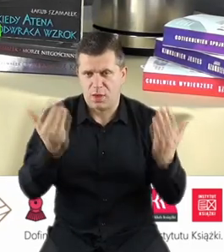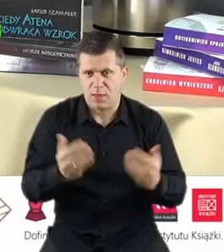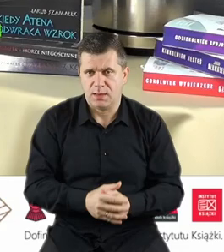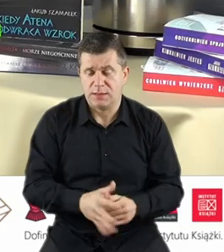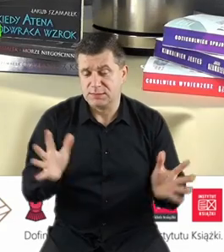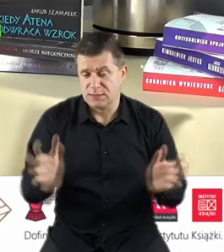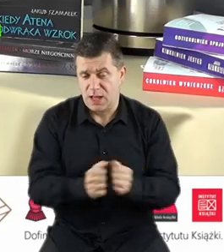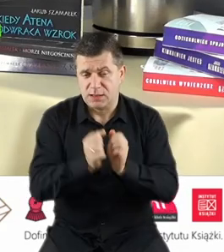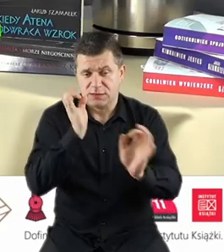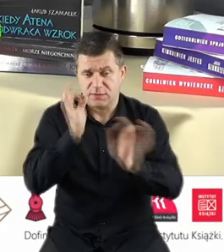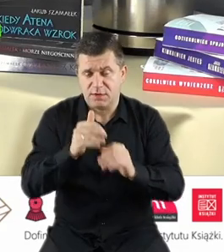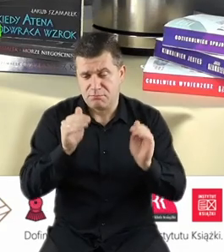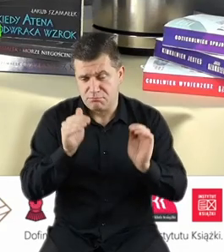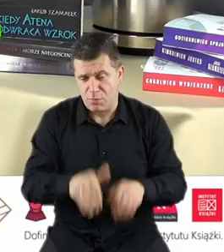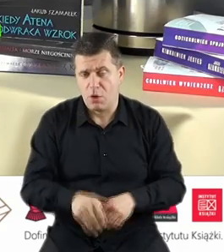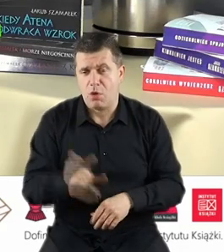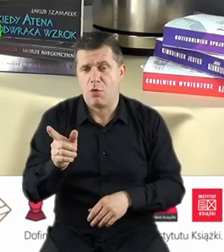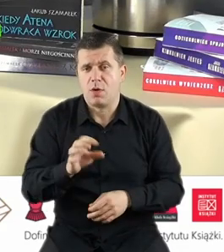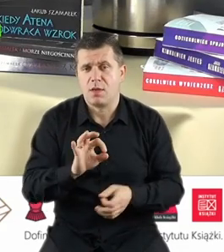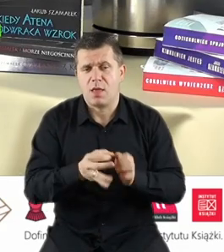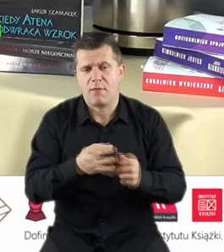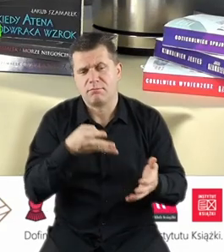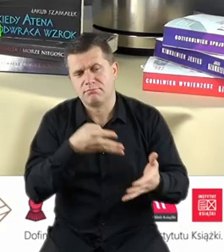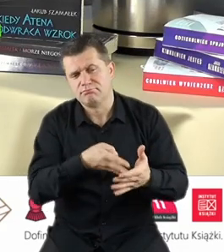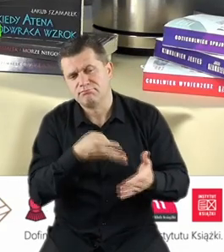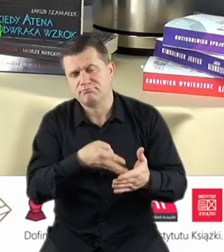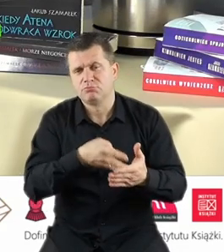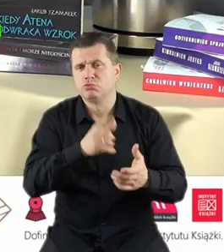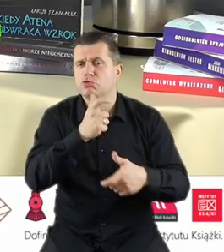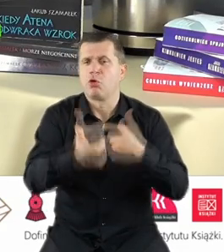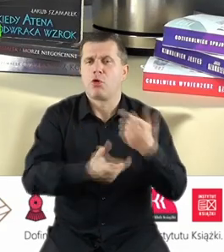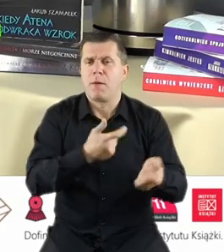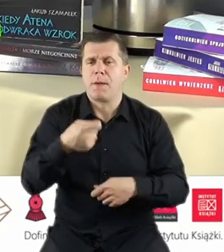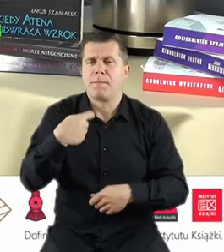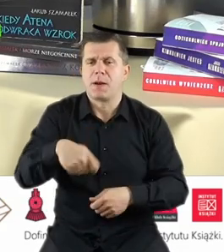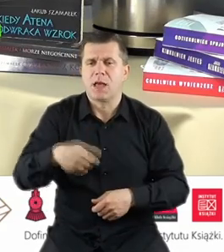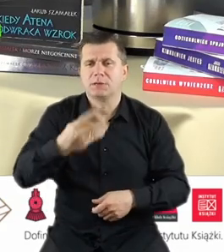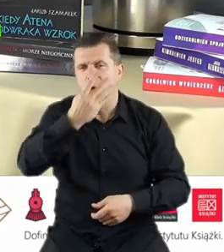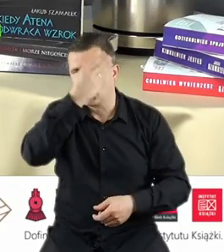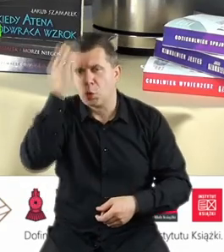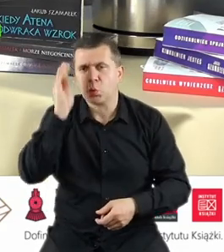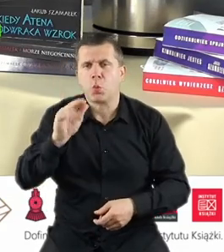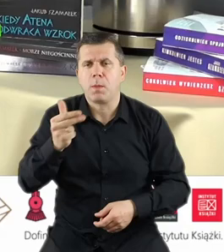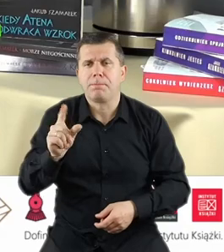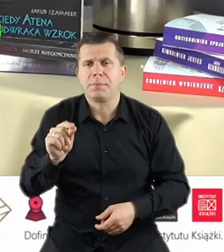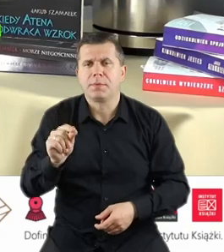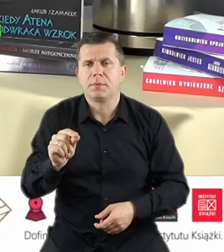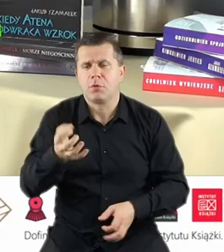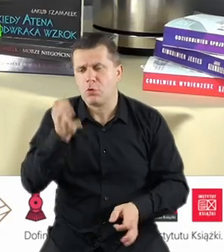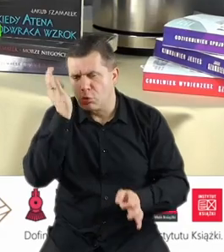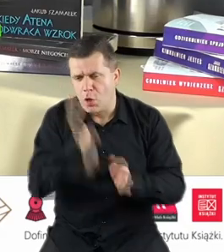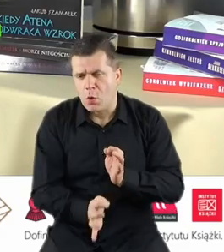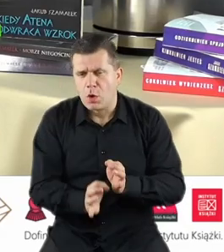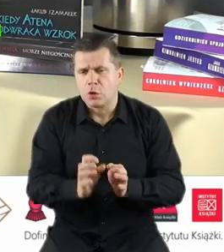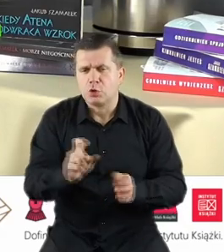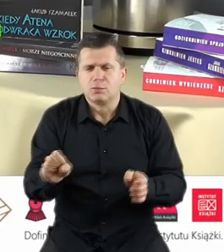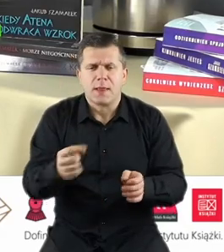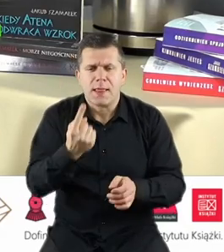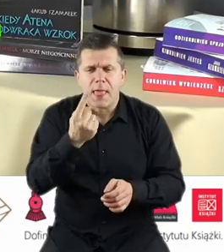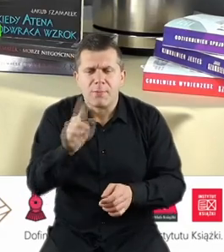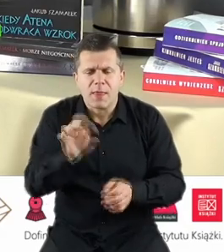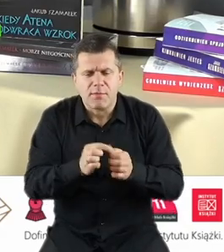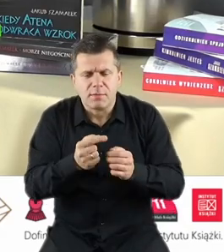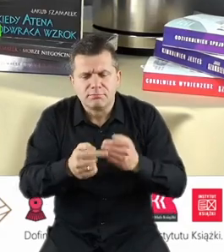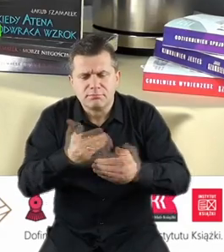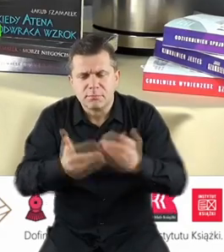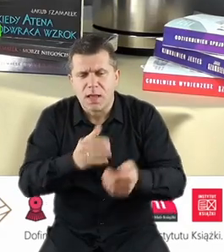dane, które pozwoliły im określić, co robi prezydent Trump z jakby precyzją co do minuty, bo jeden